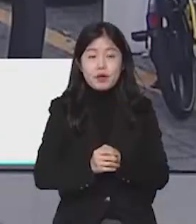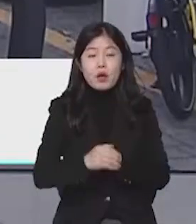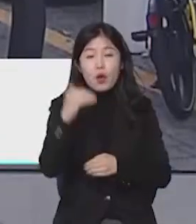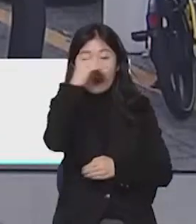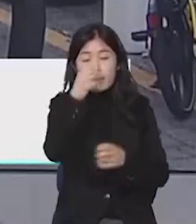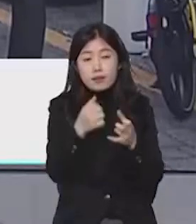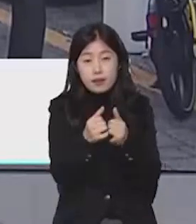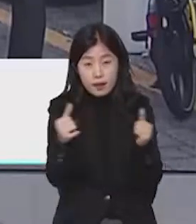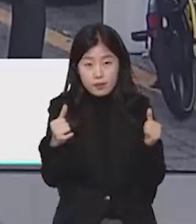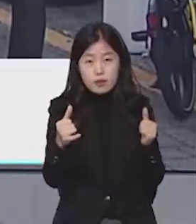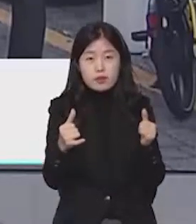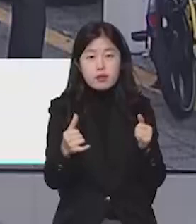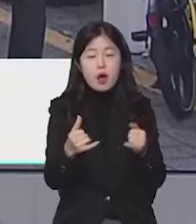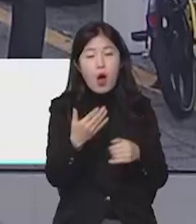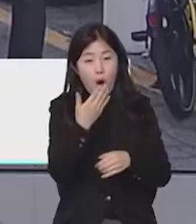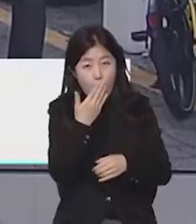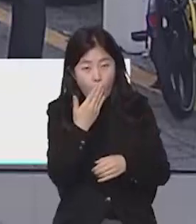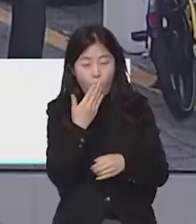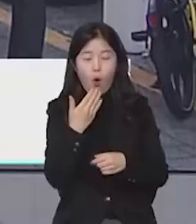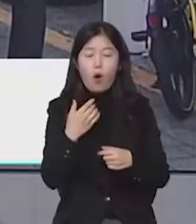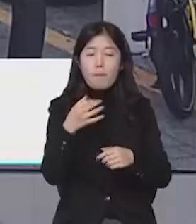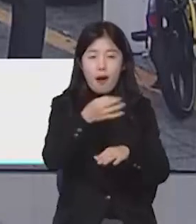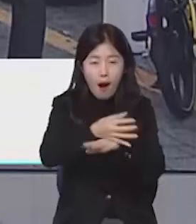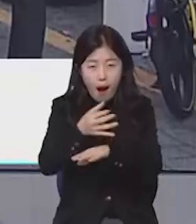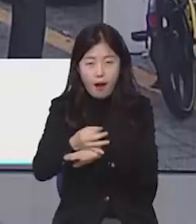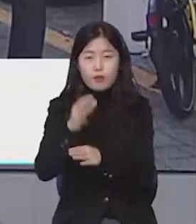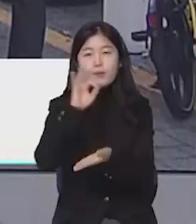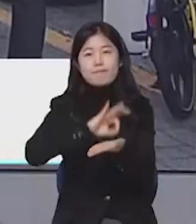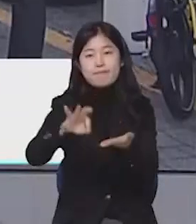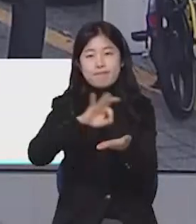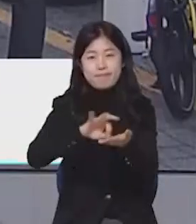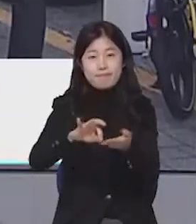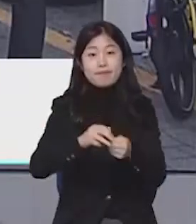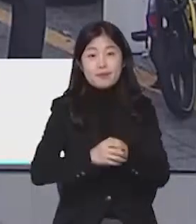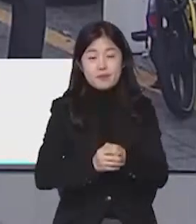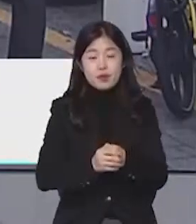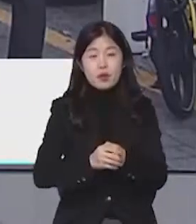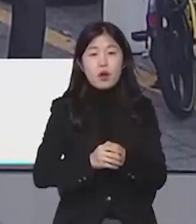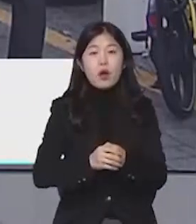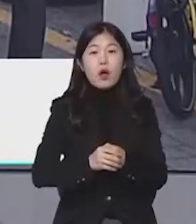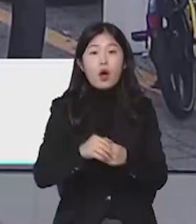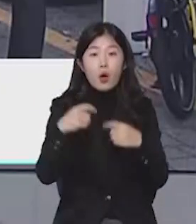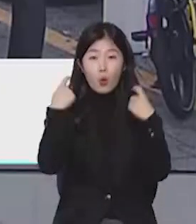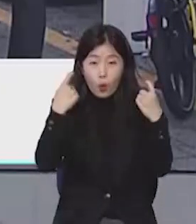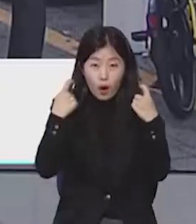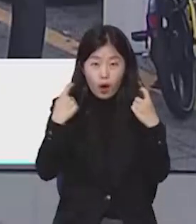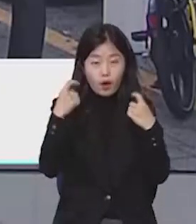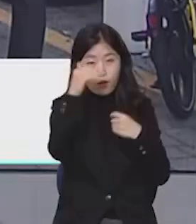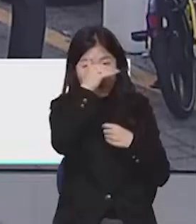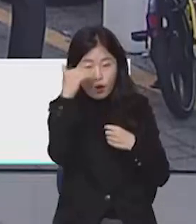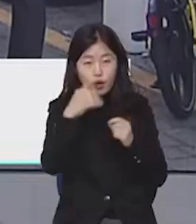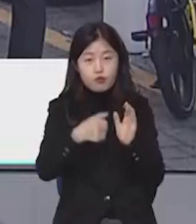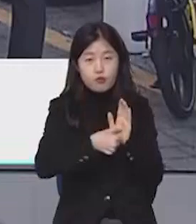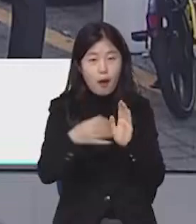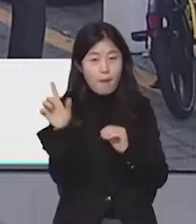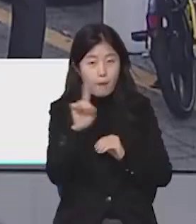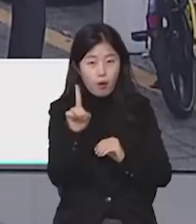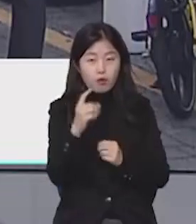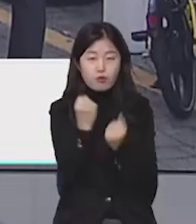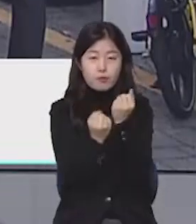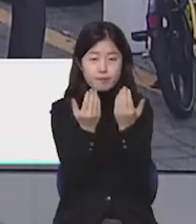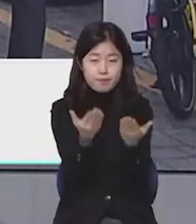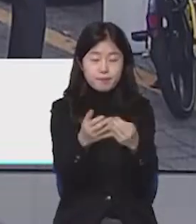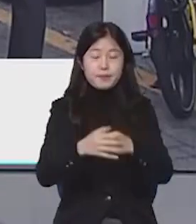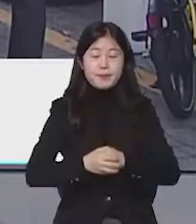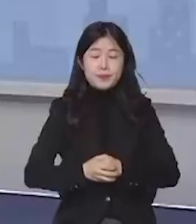관광객들은 광주에서 먹거리와 쇼핑의 가장 많은 돈을 썼습니다 광주 관광 트렌드를 정의진 기자가 정리했습니다